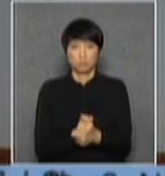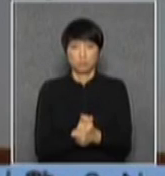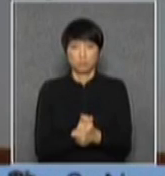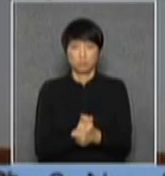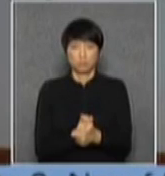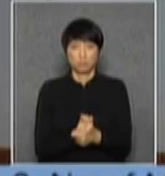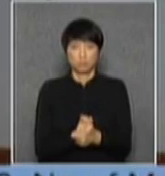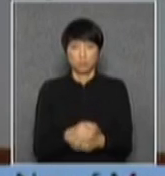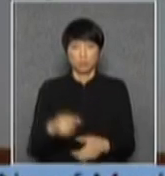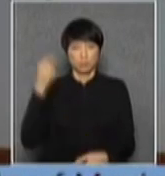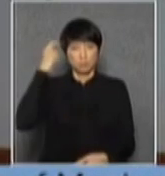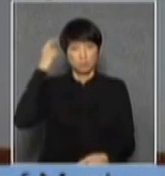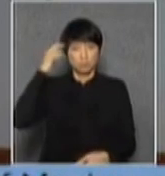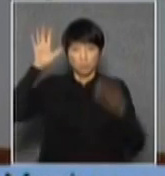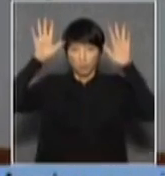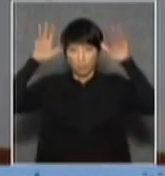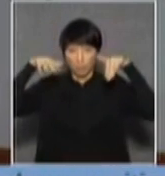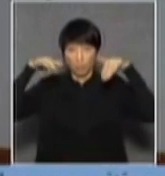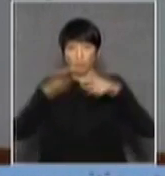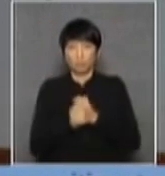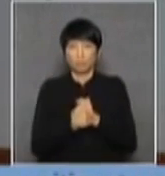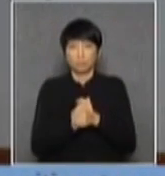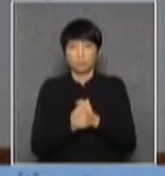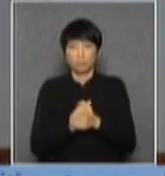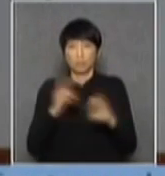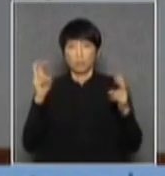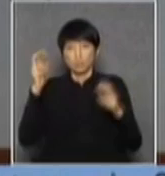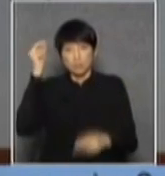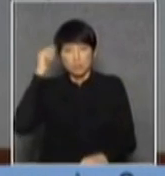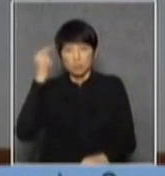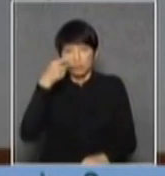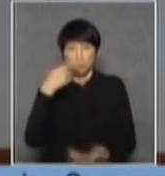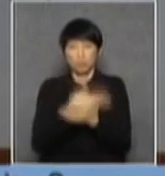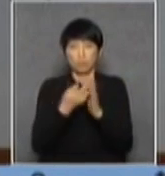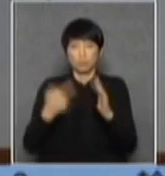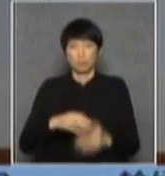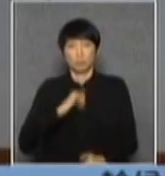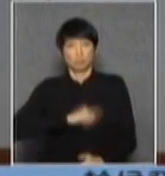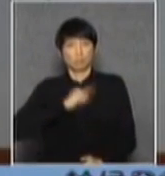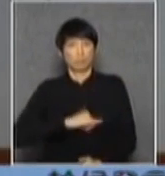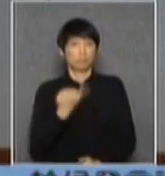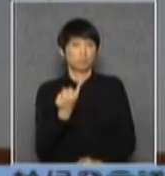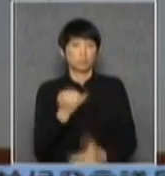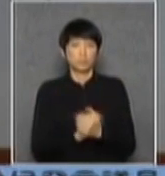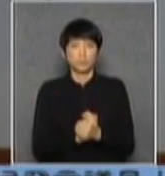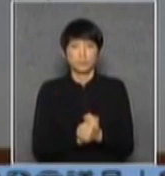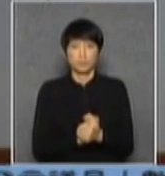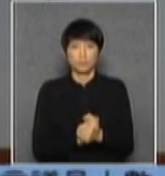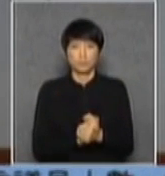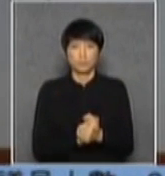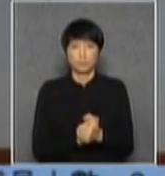智力低下，了解嘢有問題，心術不正，仲有一樣就